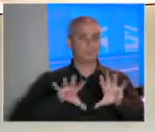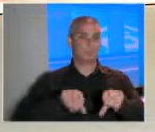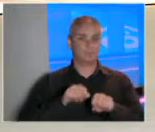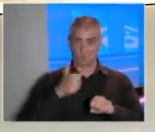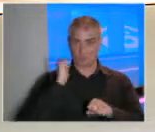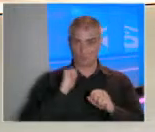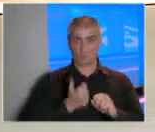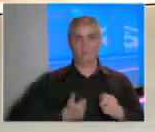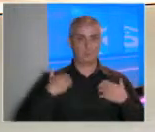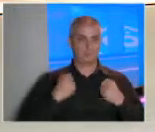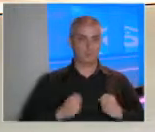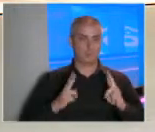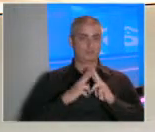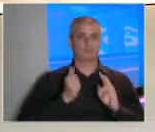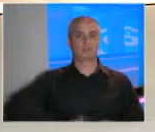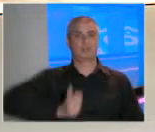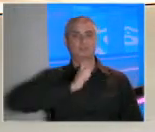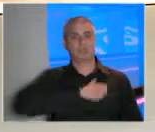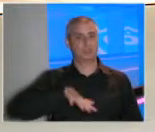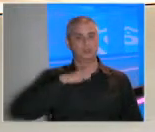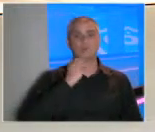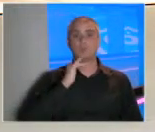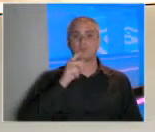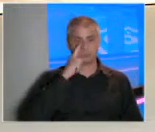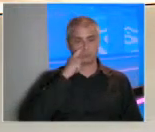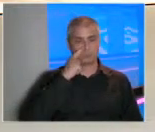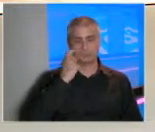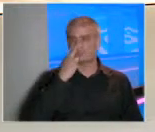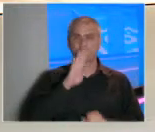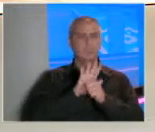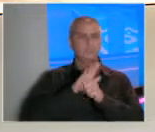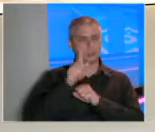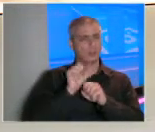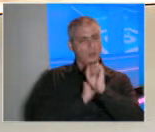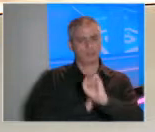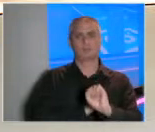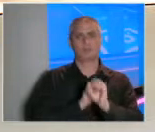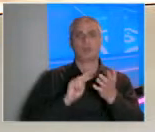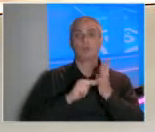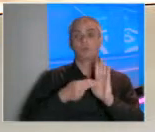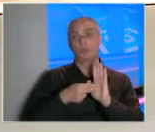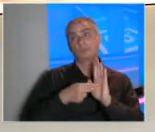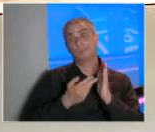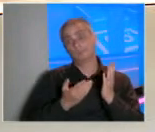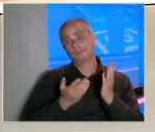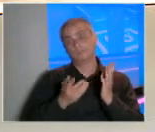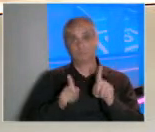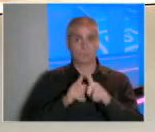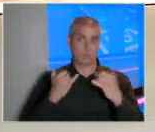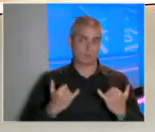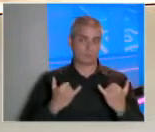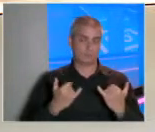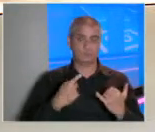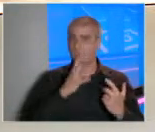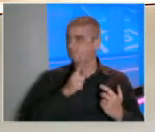אתמול נפגש שר הביטחון בני גנץ עם ראשי הרשויות מיהודה ושומרון, וניסה לשכנע אותם לתמוך בתוכנית במתכונת הנוכחית.